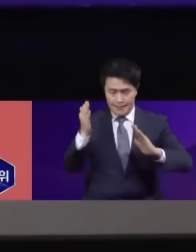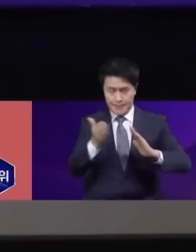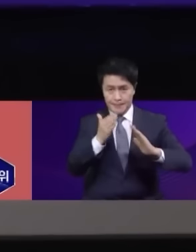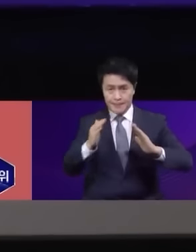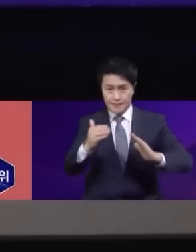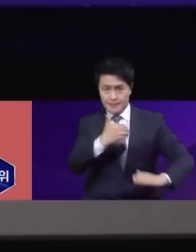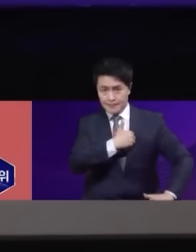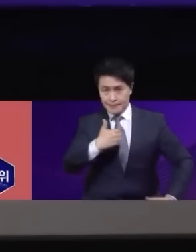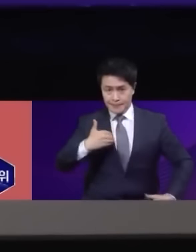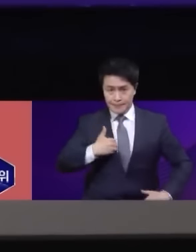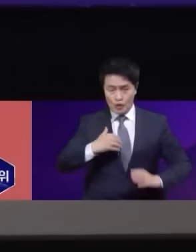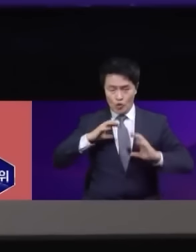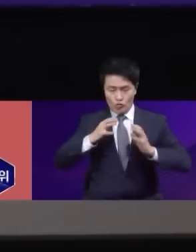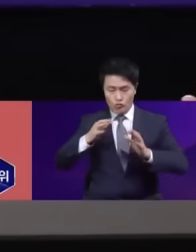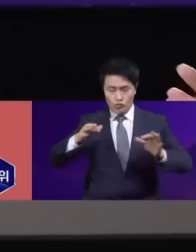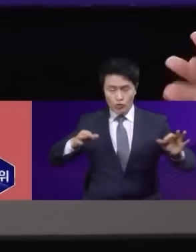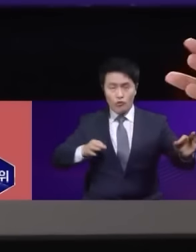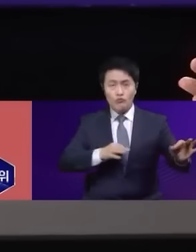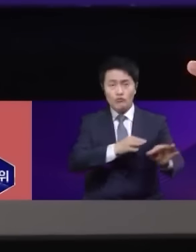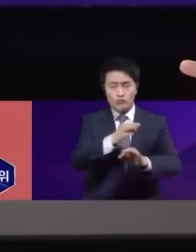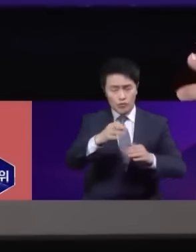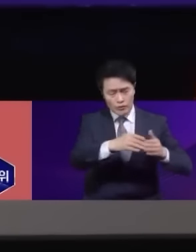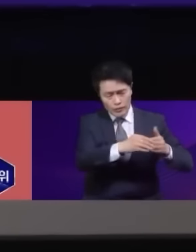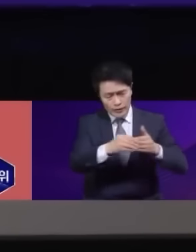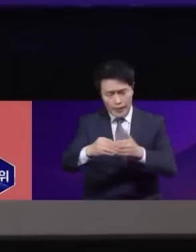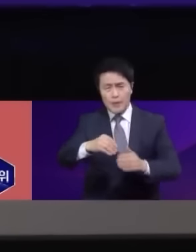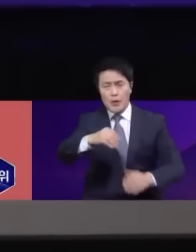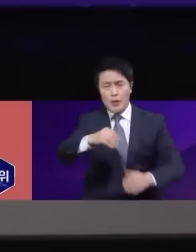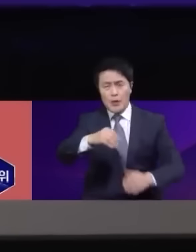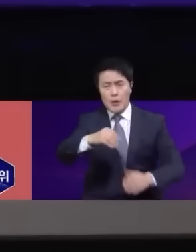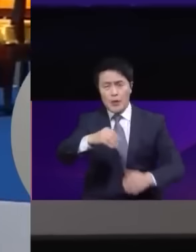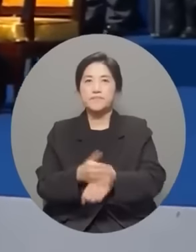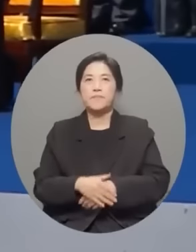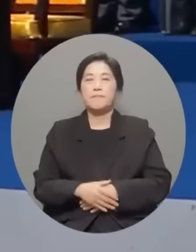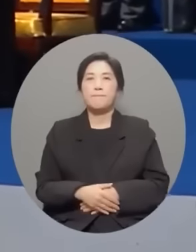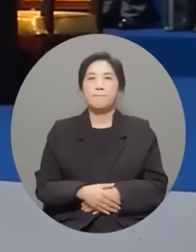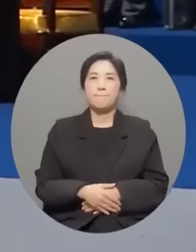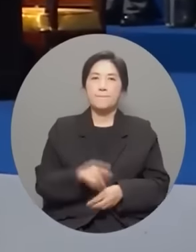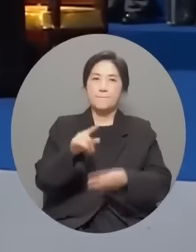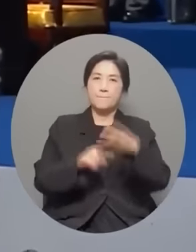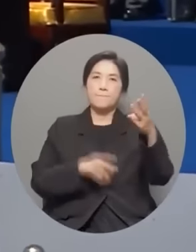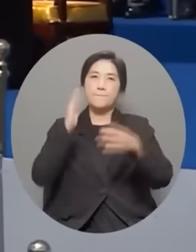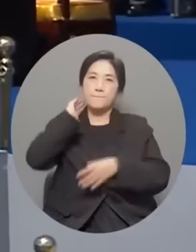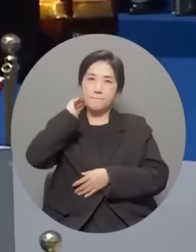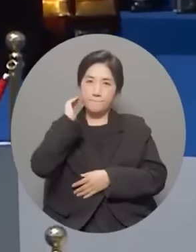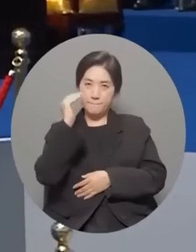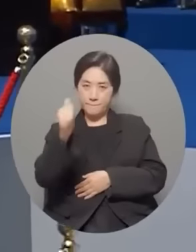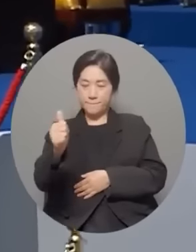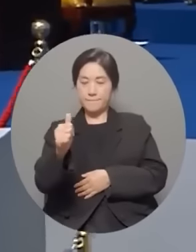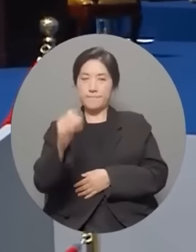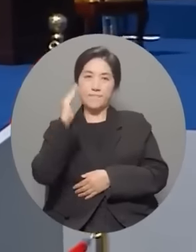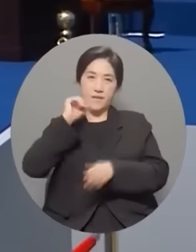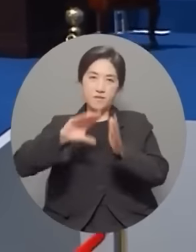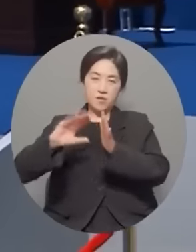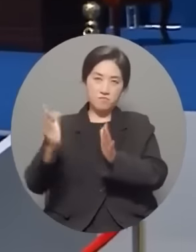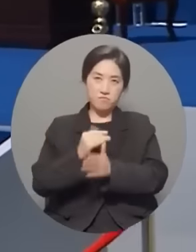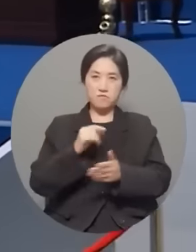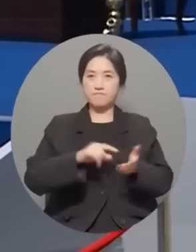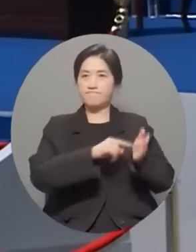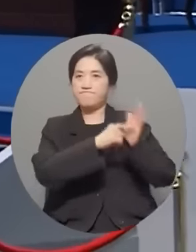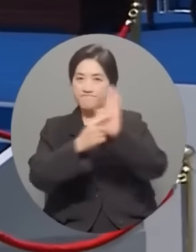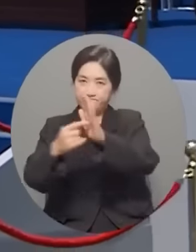정정당당하게 국정 운영을 이끌어 갔으면 좋겠다. 네. 윤석열 대통령이 대선 때부터